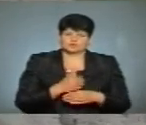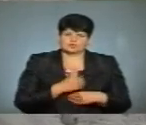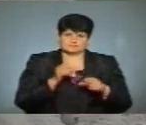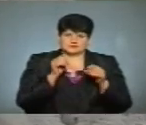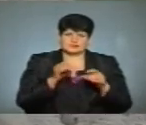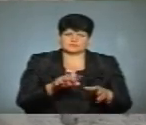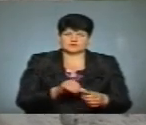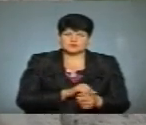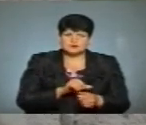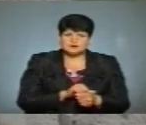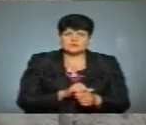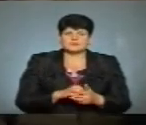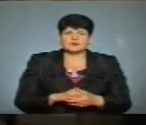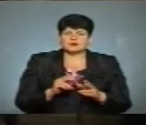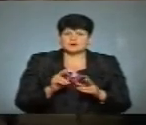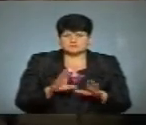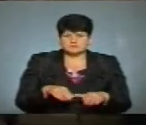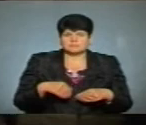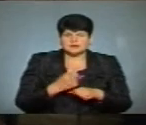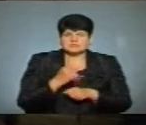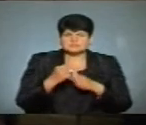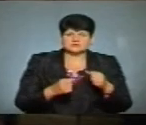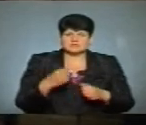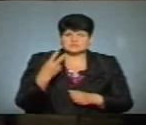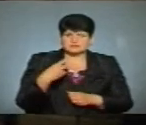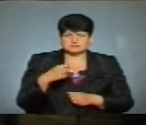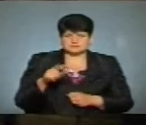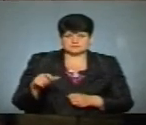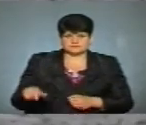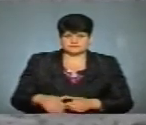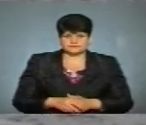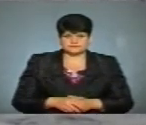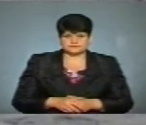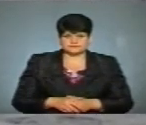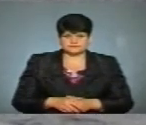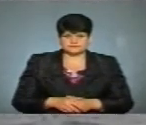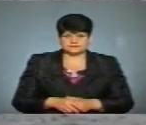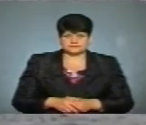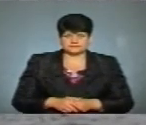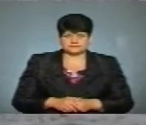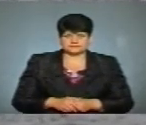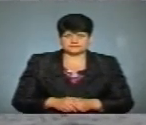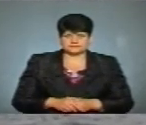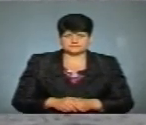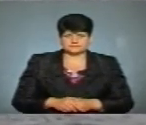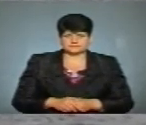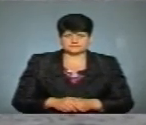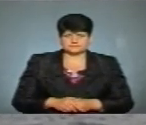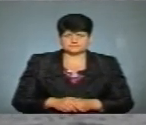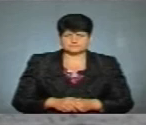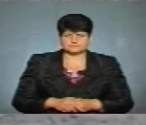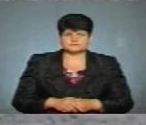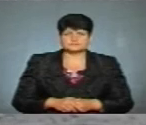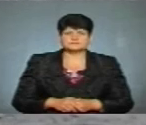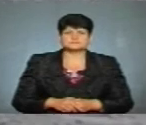пройшов реабілітацію, дає роботу. Він працевлаштував 20 осіб. Тарас Бурак, Ірина Моргун, Андрій Прокопів.